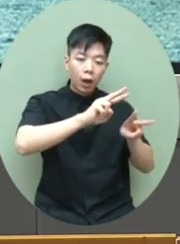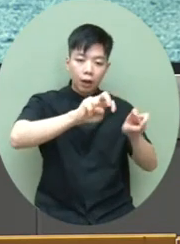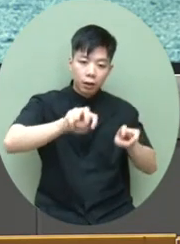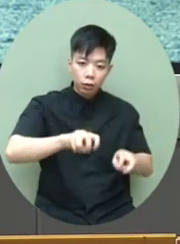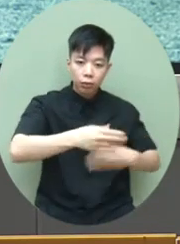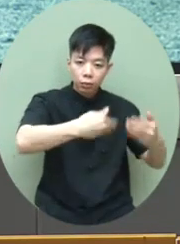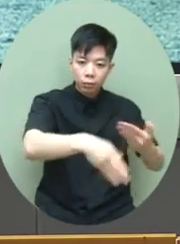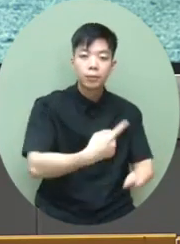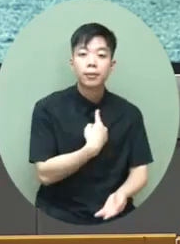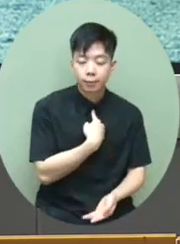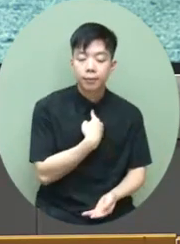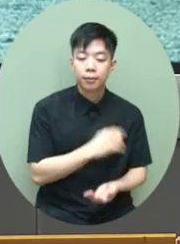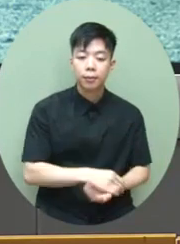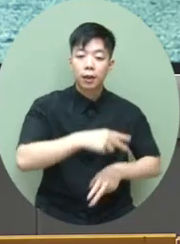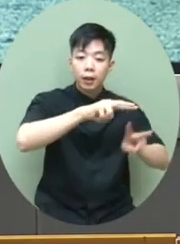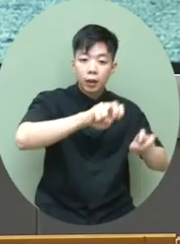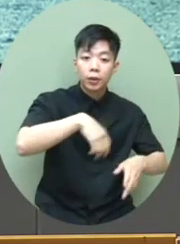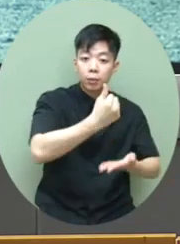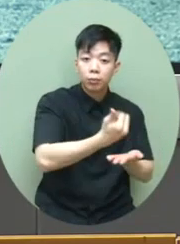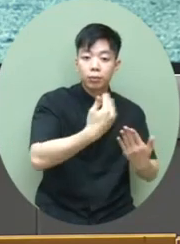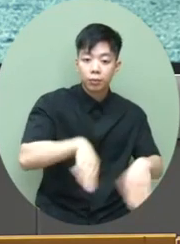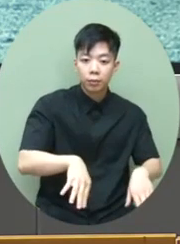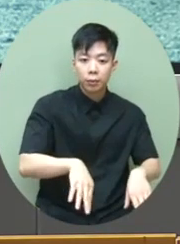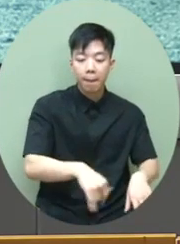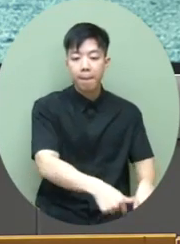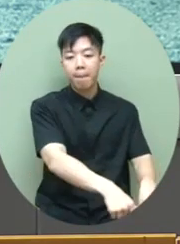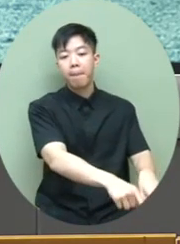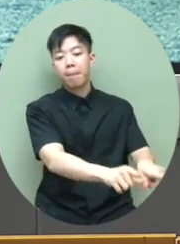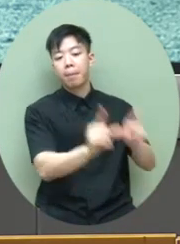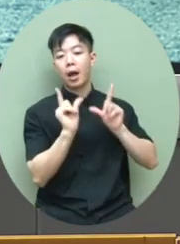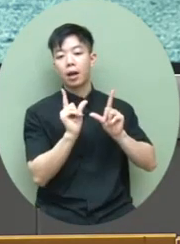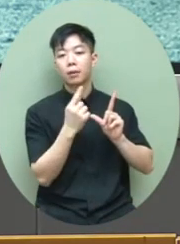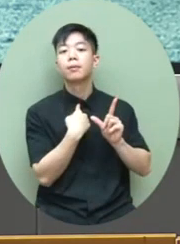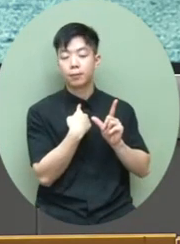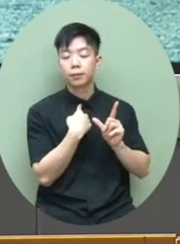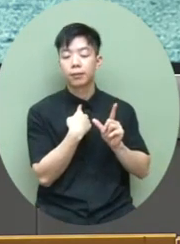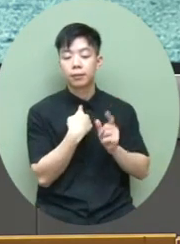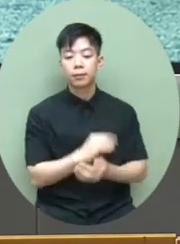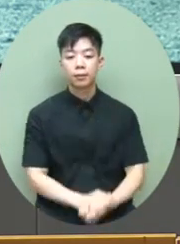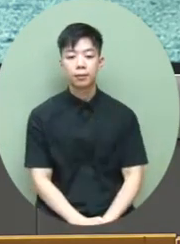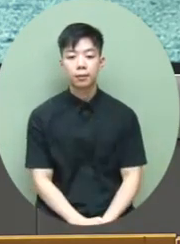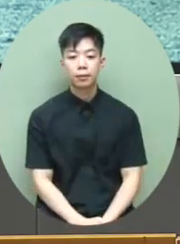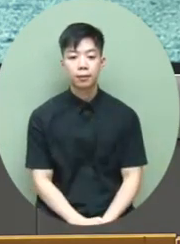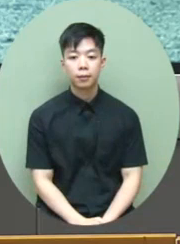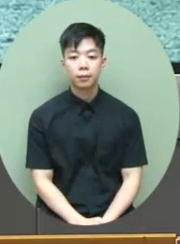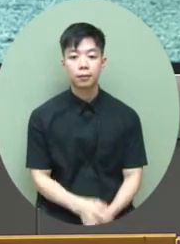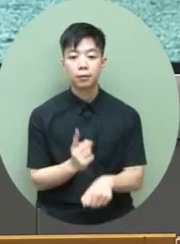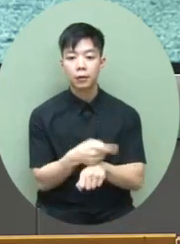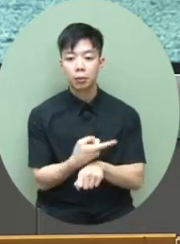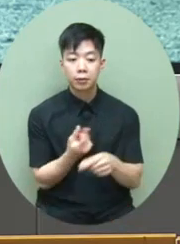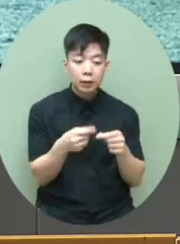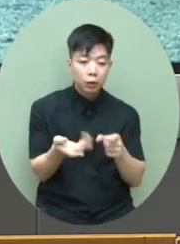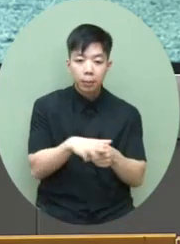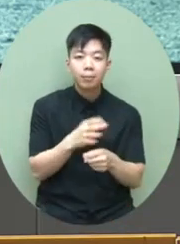要告訴我們聽那個即原即究竟調查結果的，那我暫時就沒有補